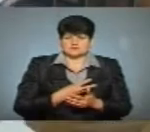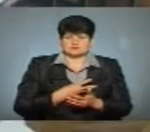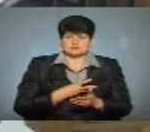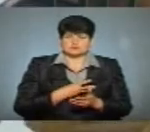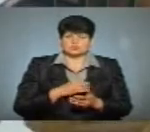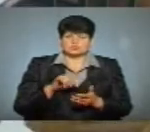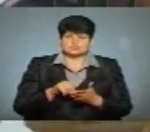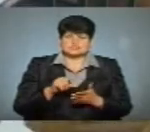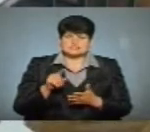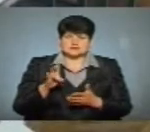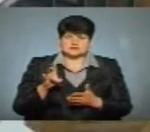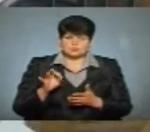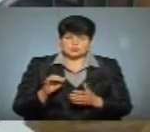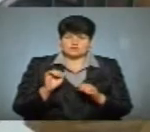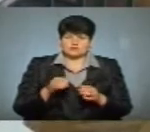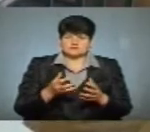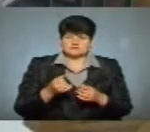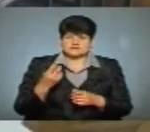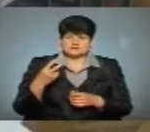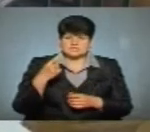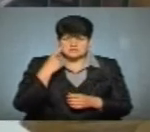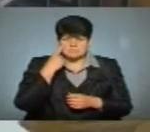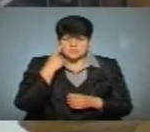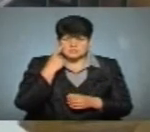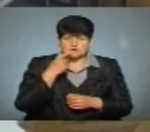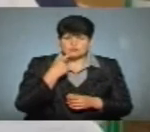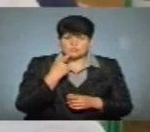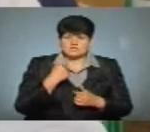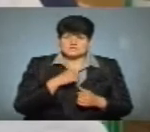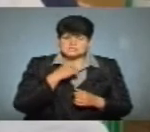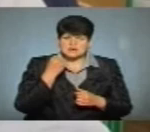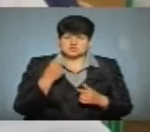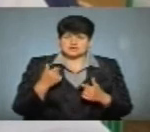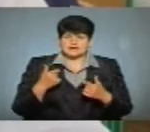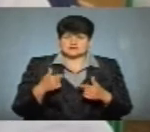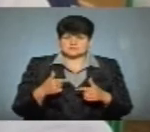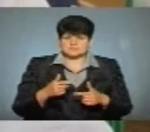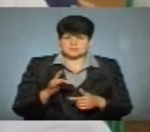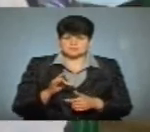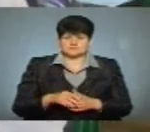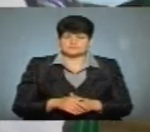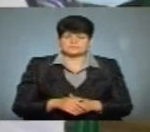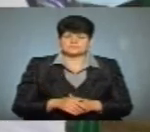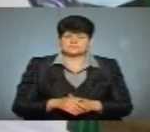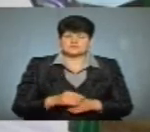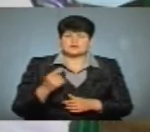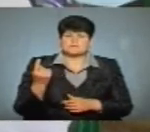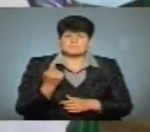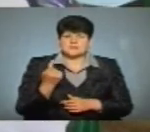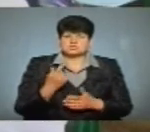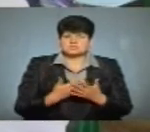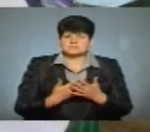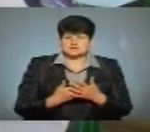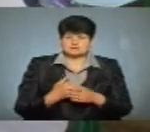з української мови та літератури може набрати 20 балів, каже старша екзаменаторка Майя Кондарєва. Перший тип робіт